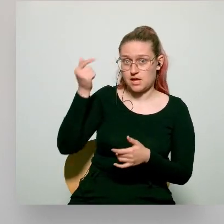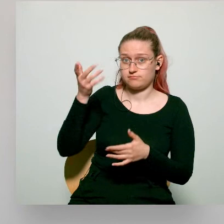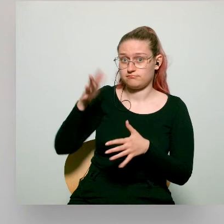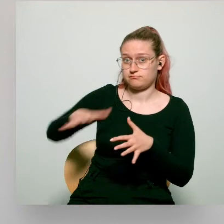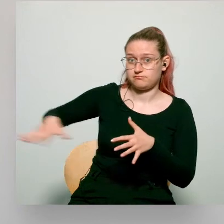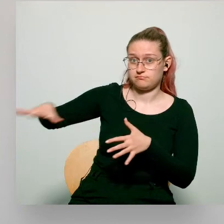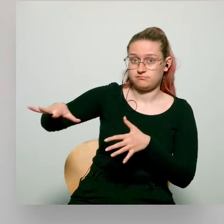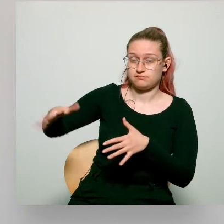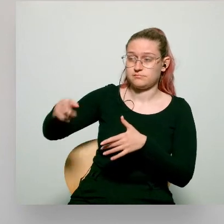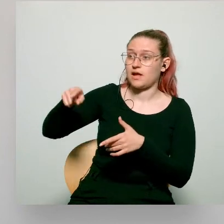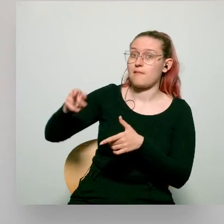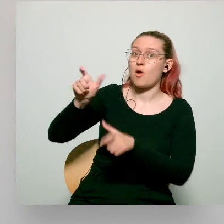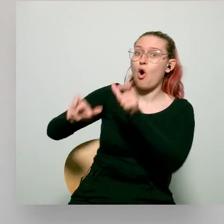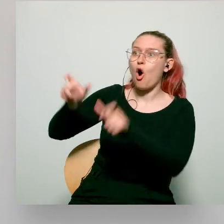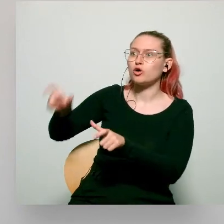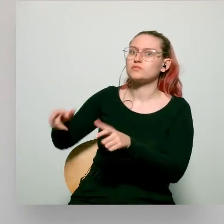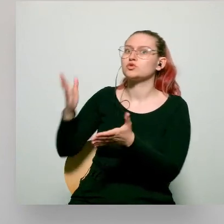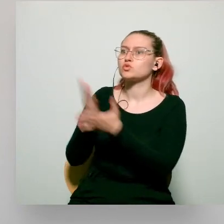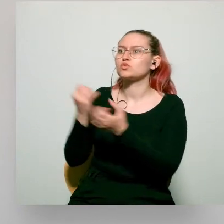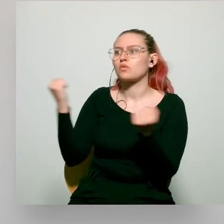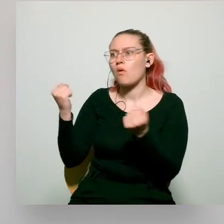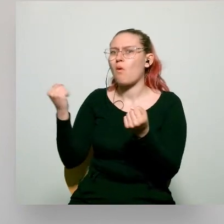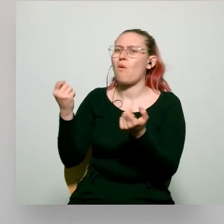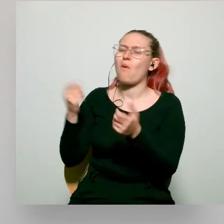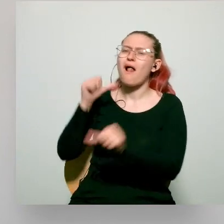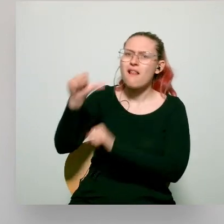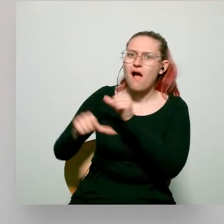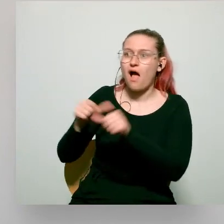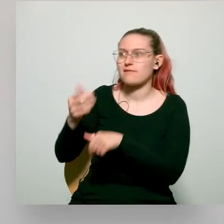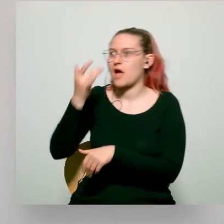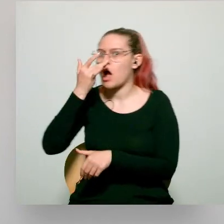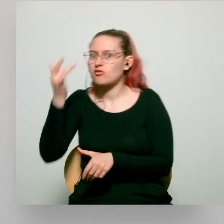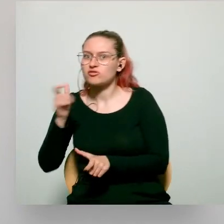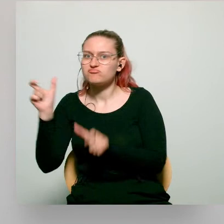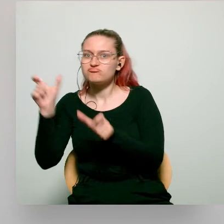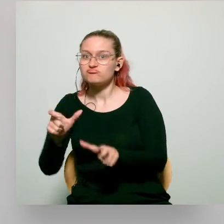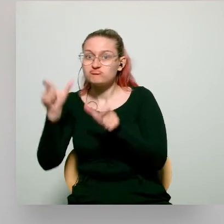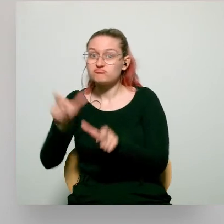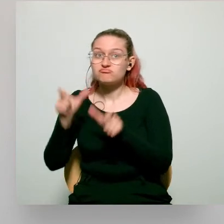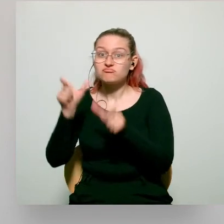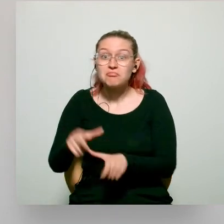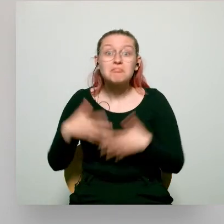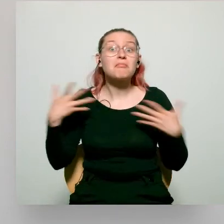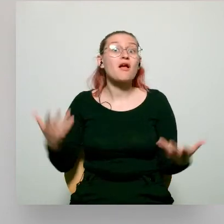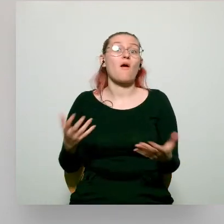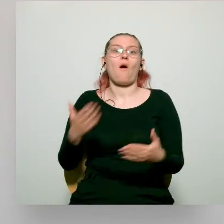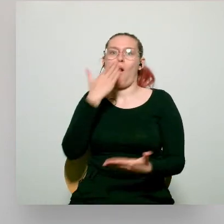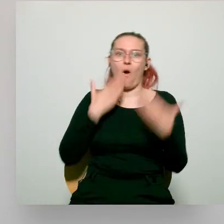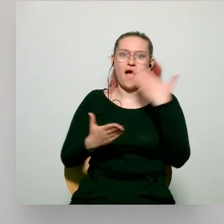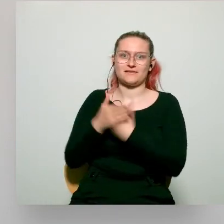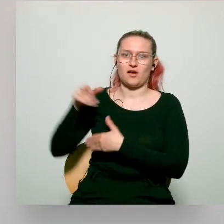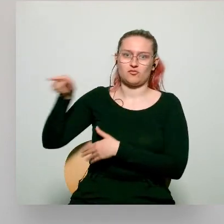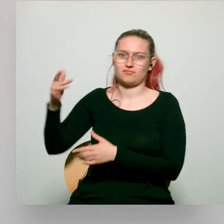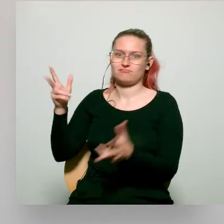rosyjskiej w sposób zdecydowany. To jest stopniowy proces, ale pewne historyczne akceleratory, przyspieszacze działają.